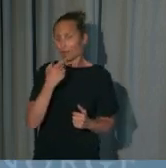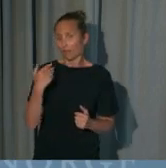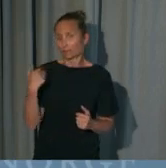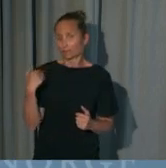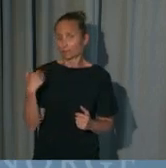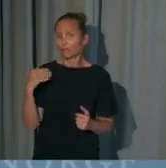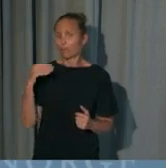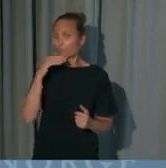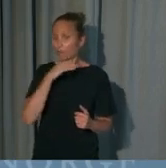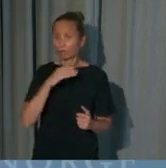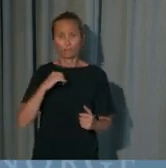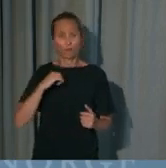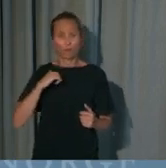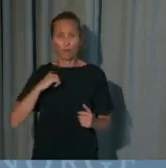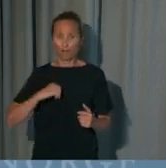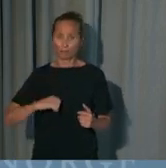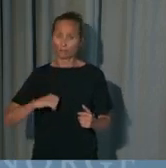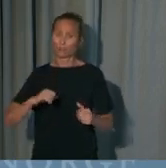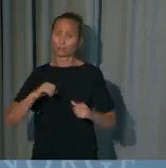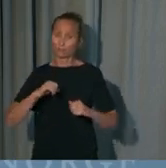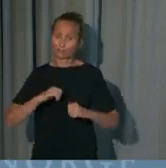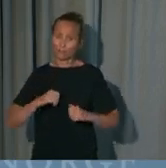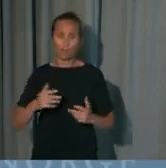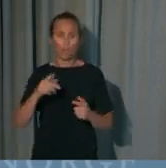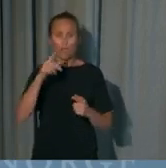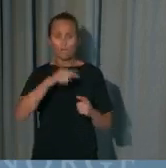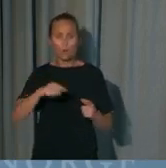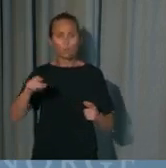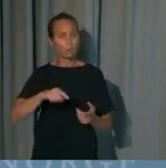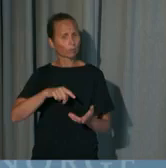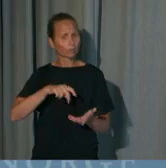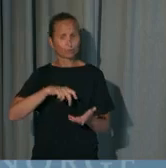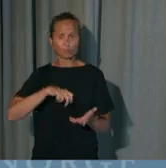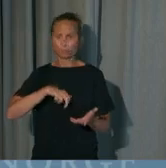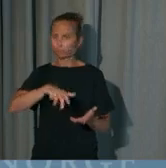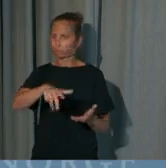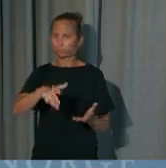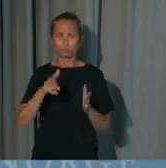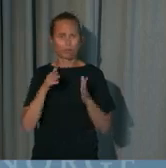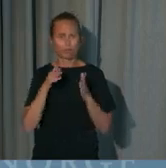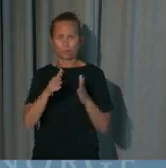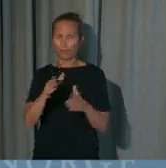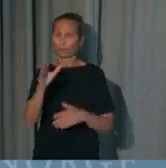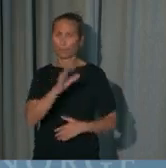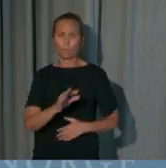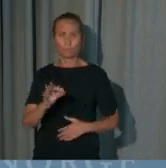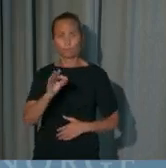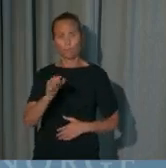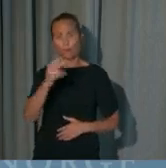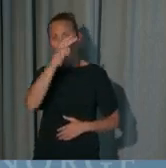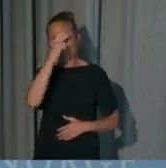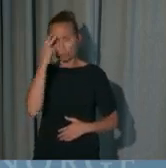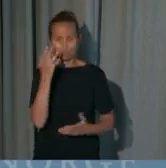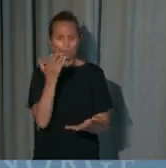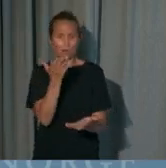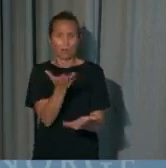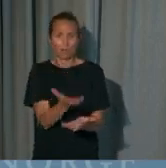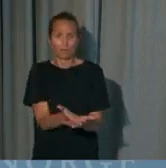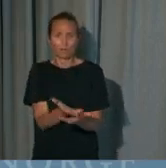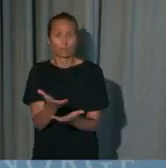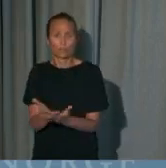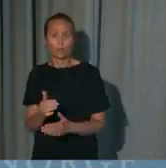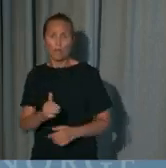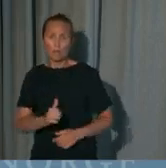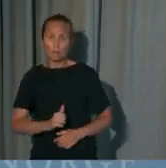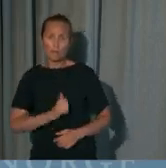må folk ta ansvar selv. Det er ikke forbudt å gå i gatene i Oslo. politiet gir sine anvisninger. Det var